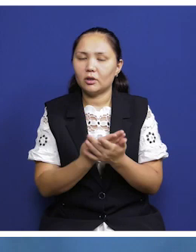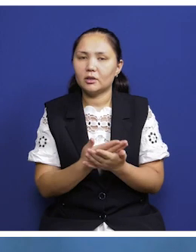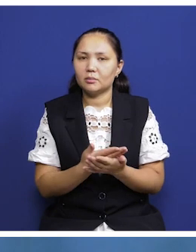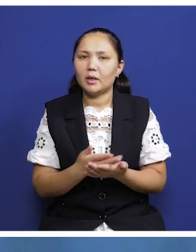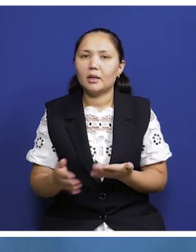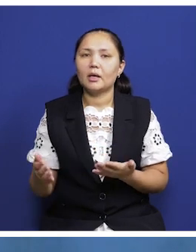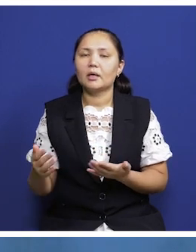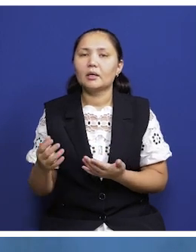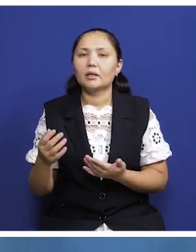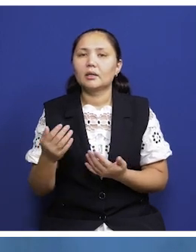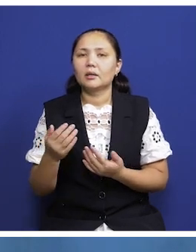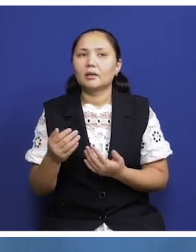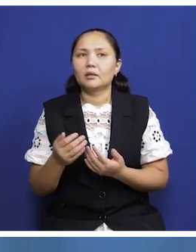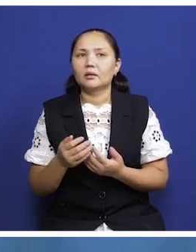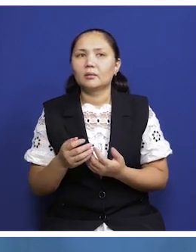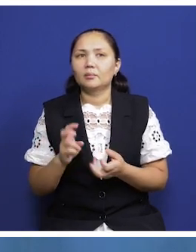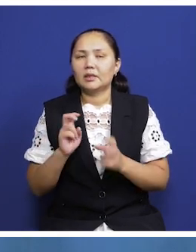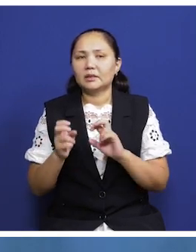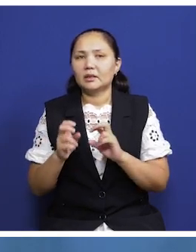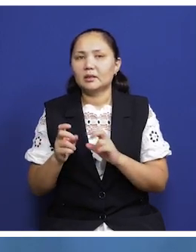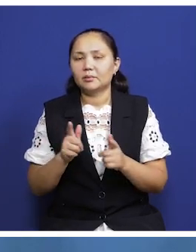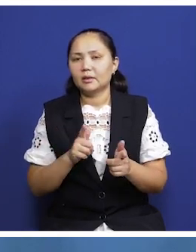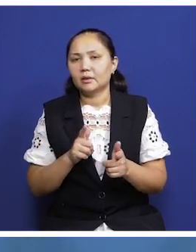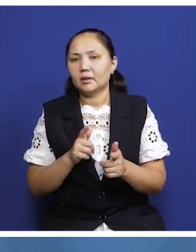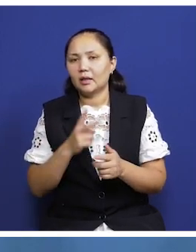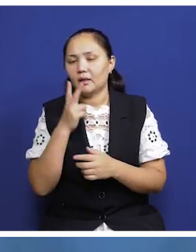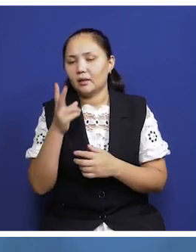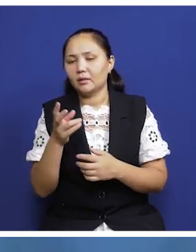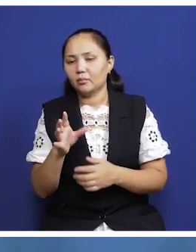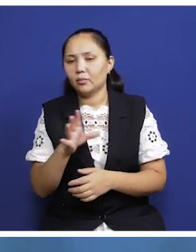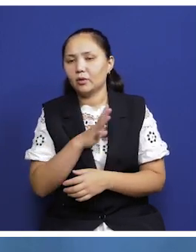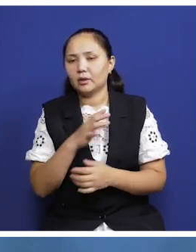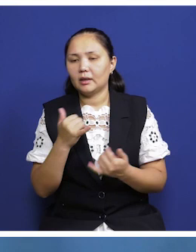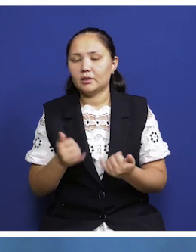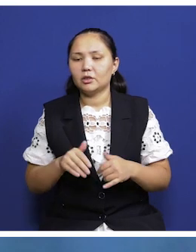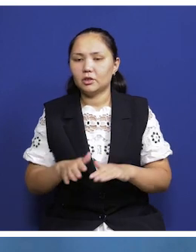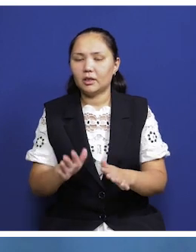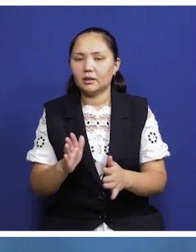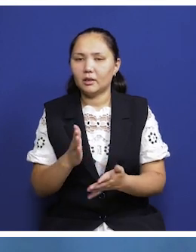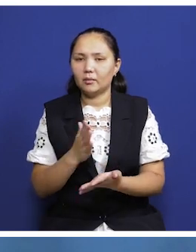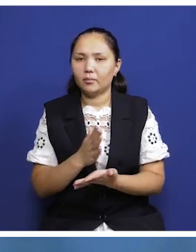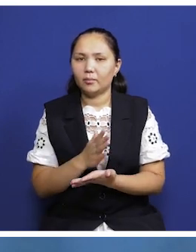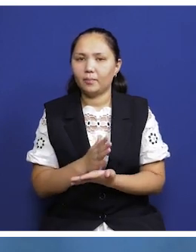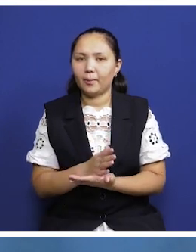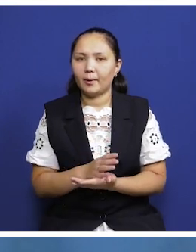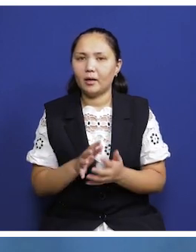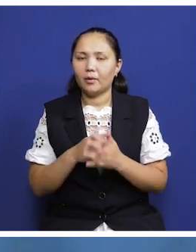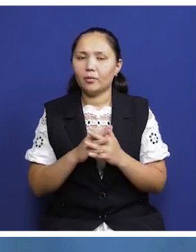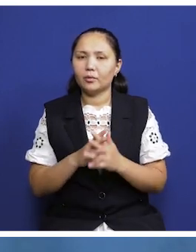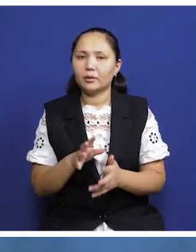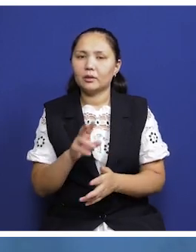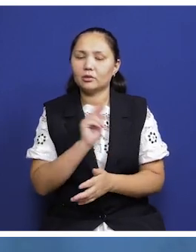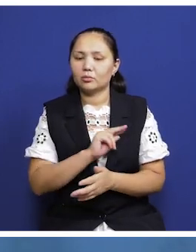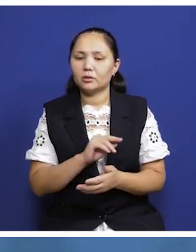бойынша соларға біз қамтамасыз етіп отыруға дайын боламыз. Қазірше жағдай осындай. Ауыл шаруашылығына